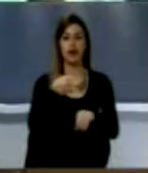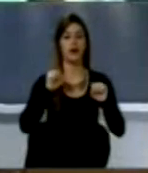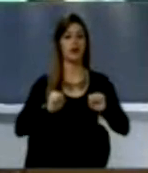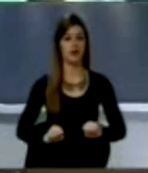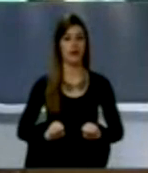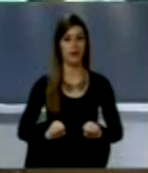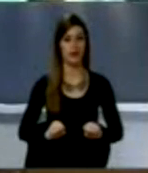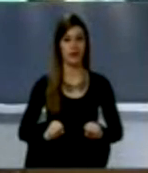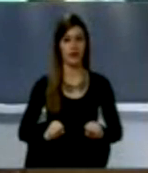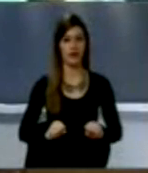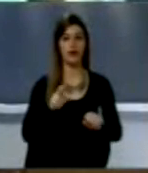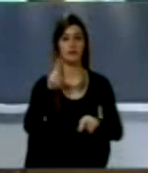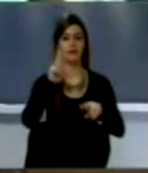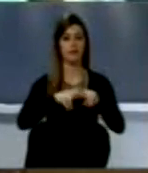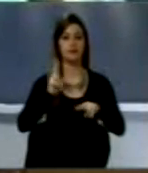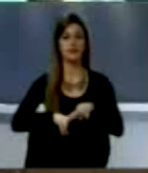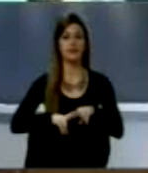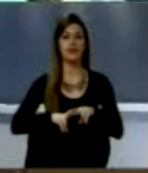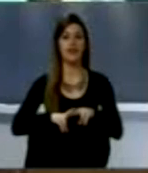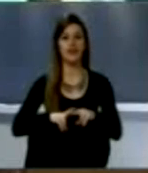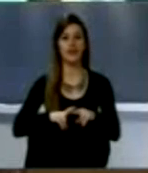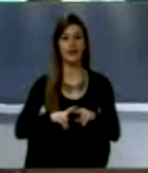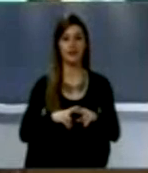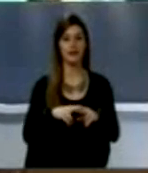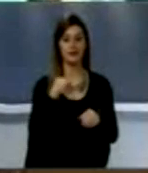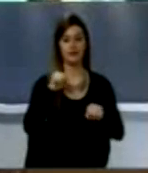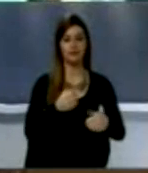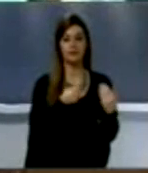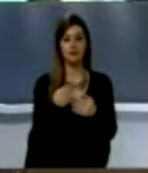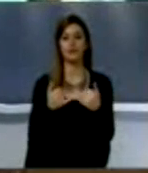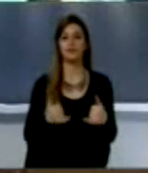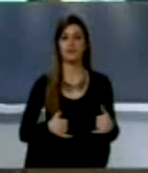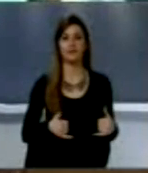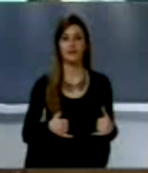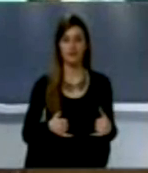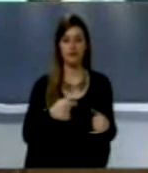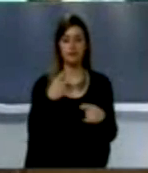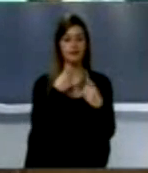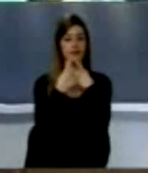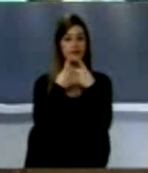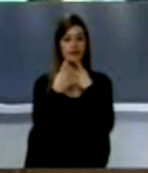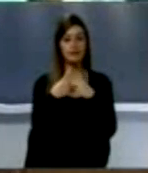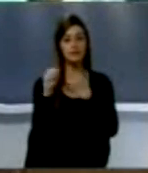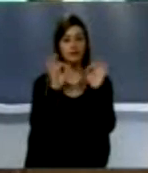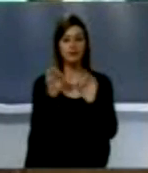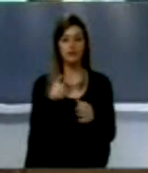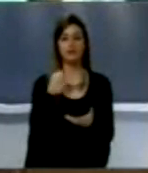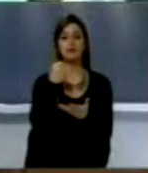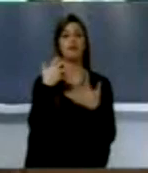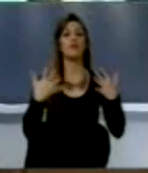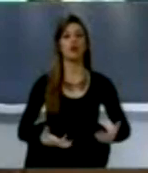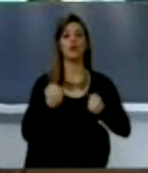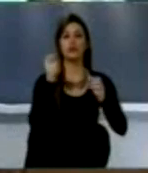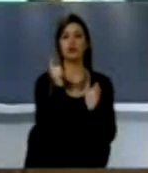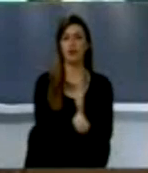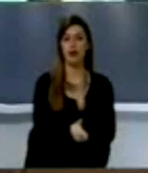2 e ka përgatitur për qeverinë e tanishme. Po diskutojmë për një dokument përgatitur në nguti dhe pa pikë